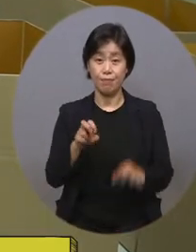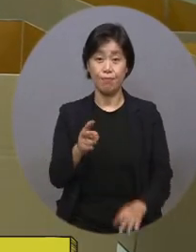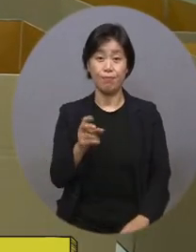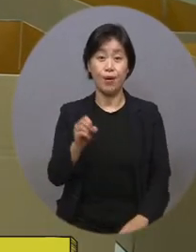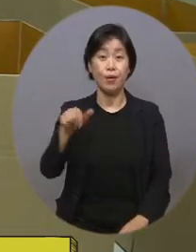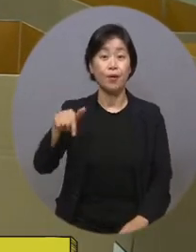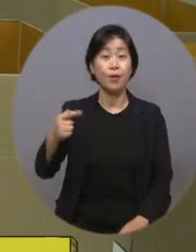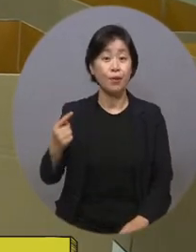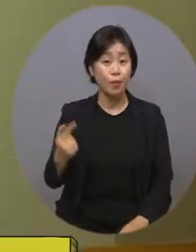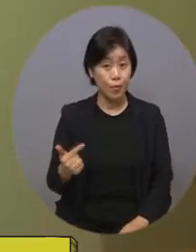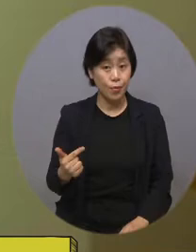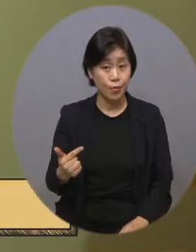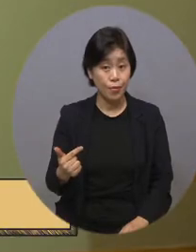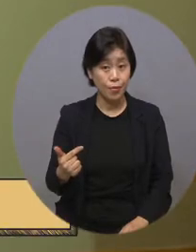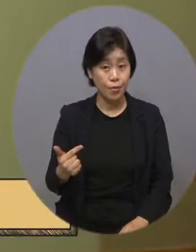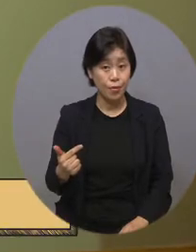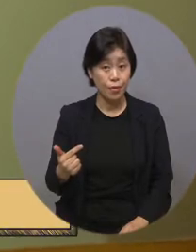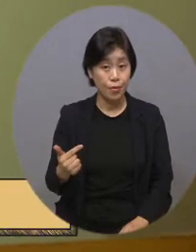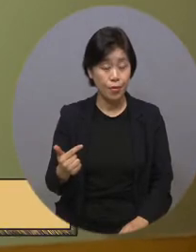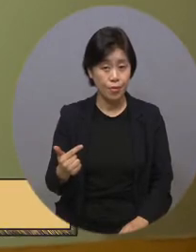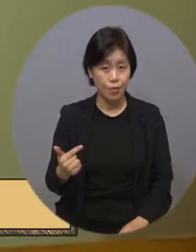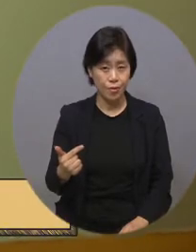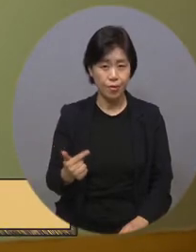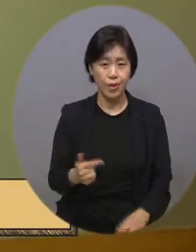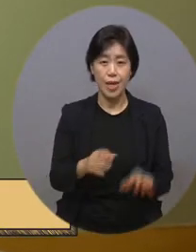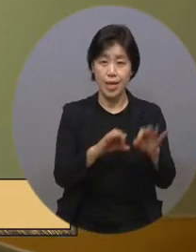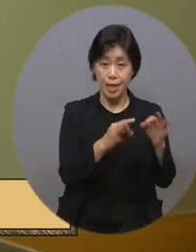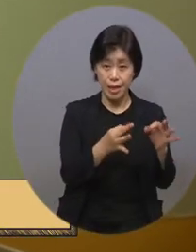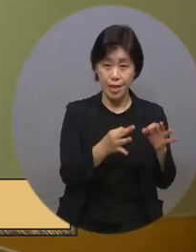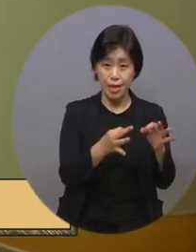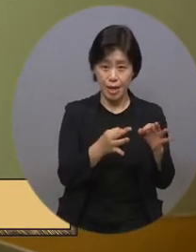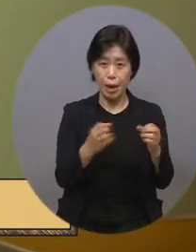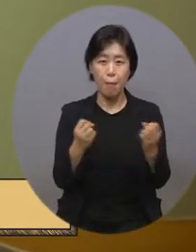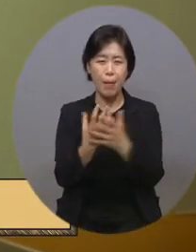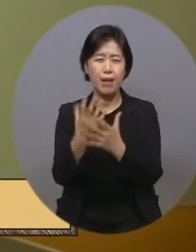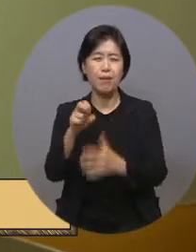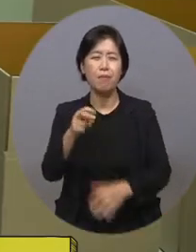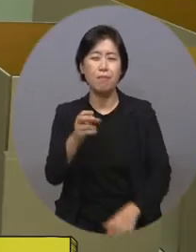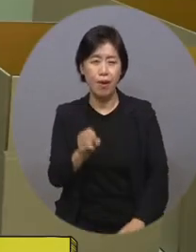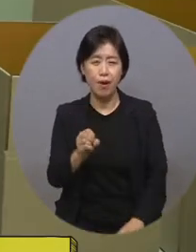김명군입니다. 김명? 성김 백인명 찍음자입니다.